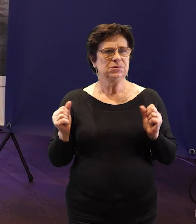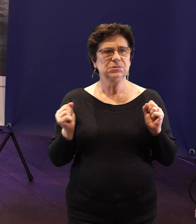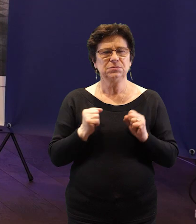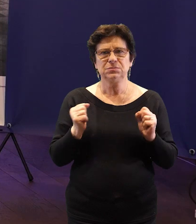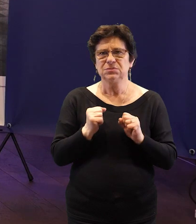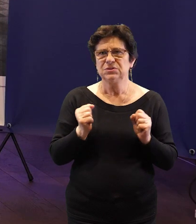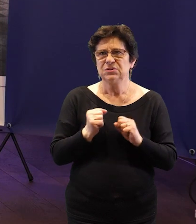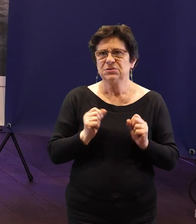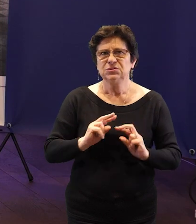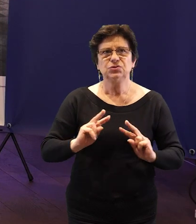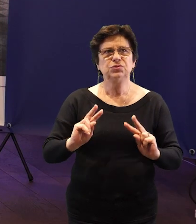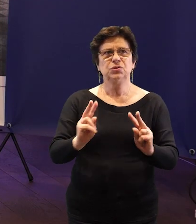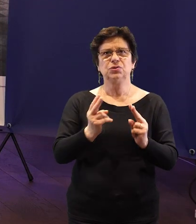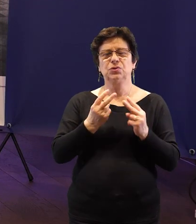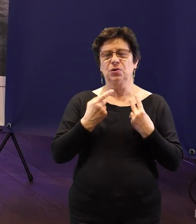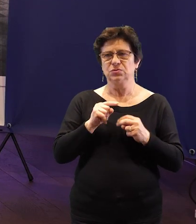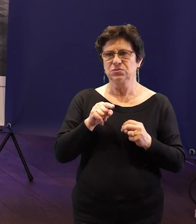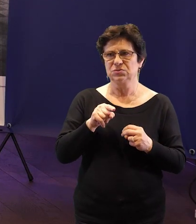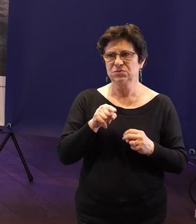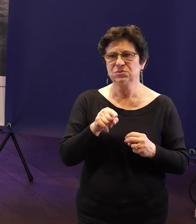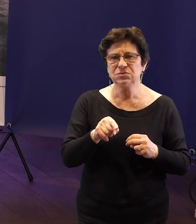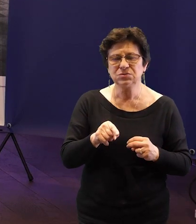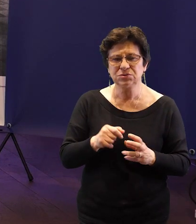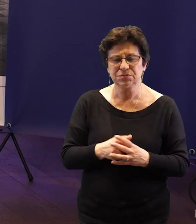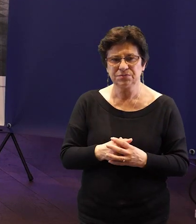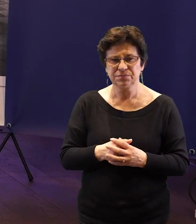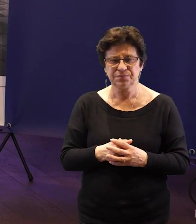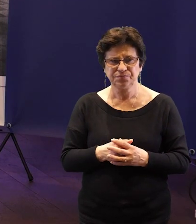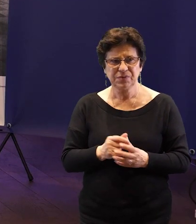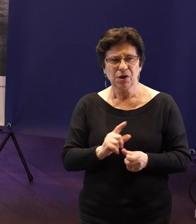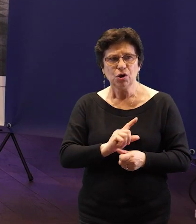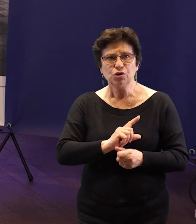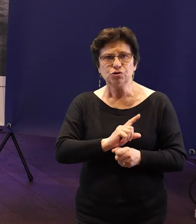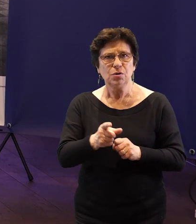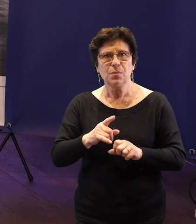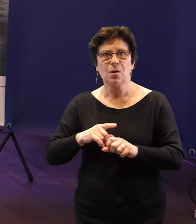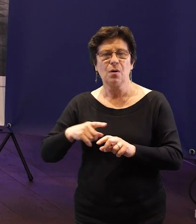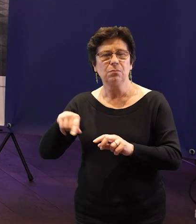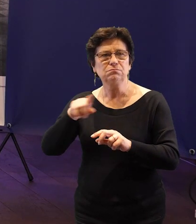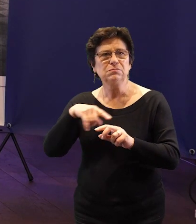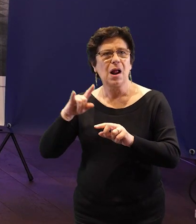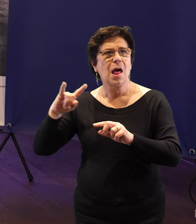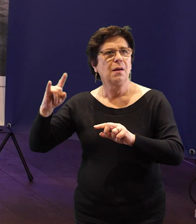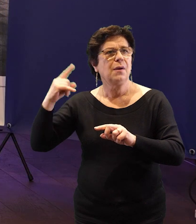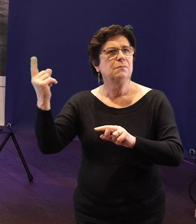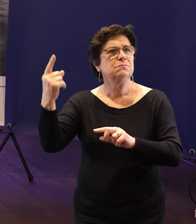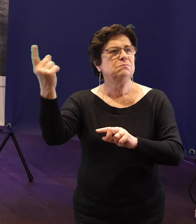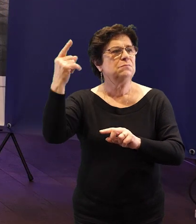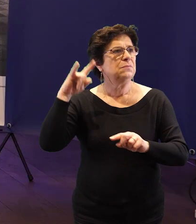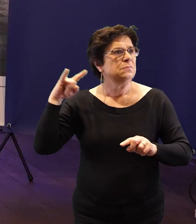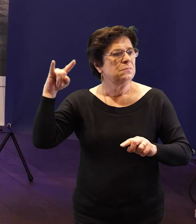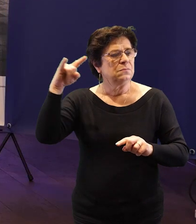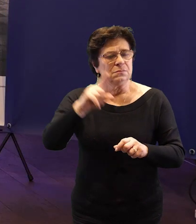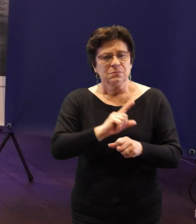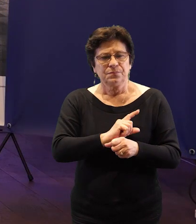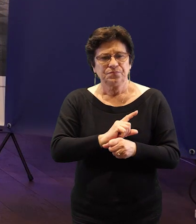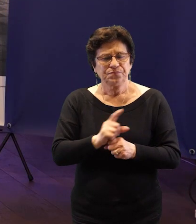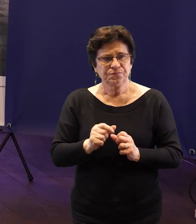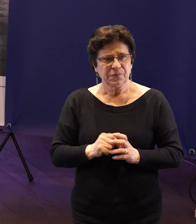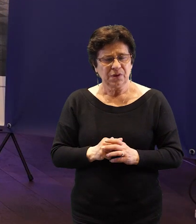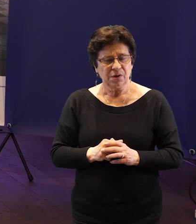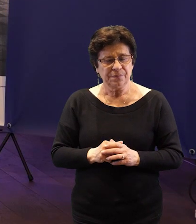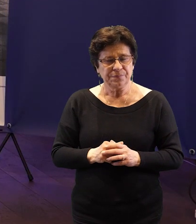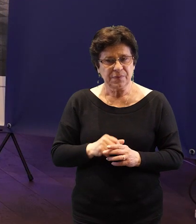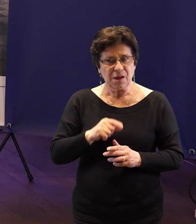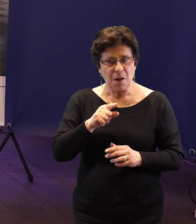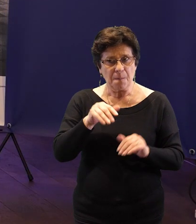konstrukcje, takie właśnie zaawansowane, które się tak szybko przemieszczają, I co najgorsze, że czy one przypadkiem